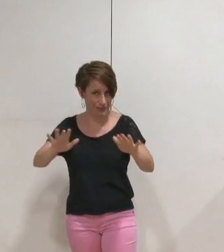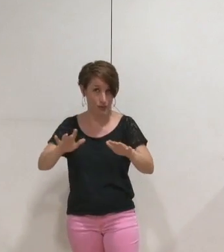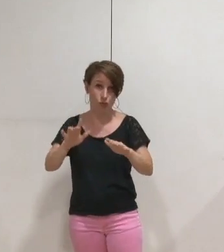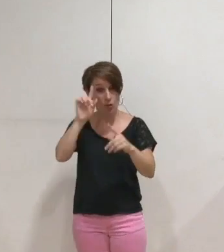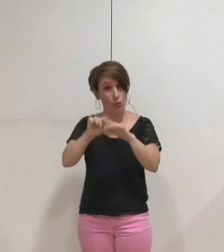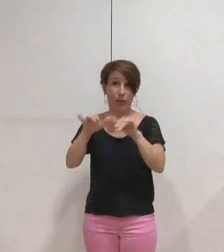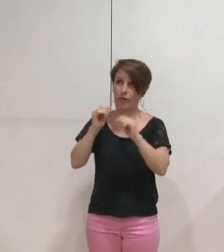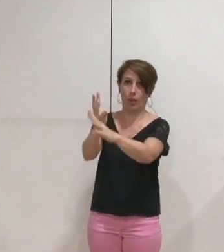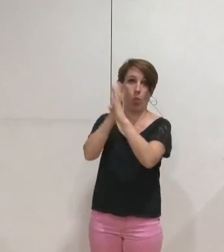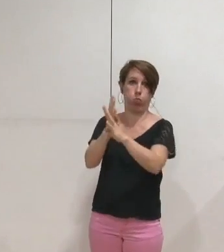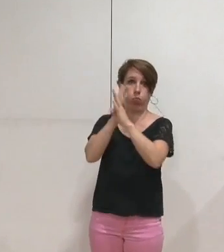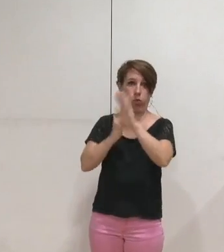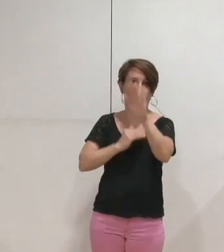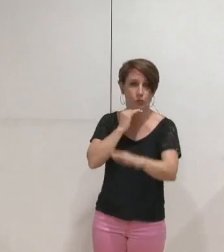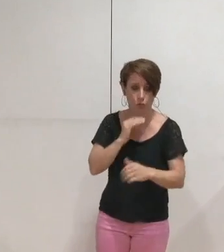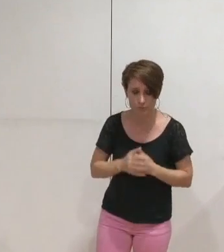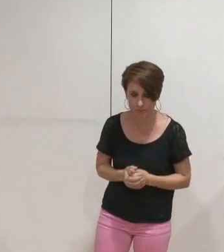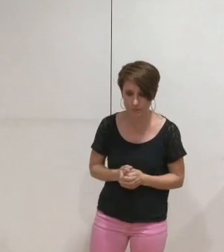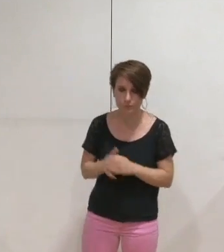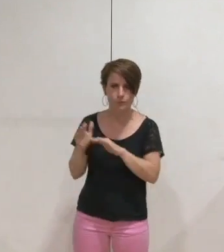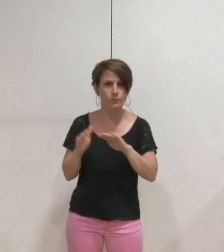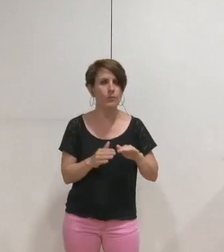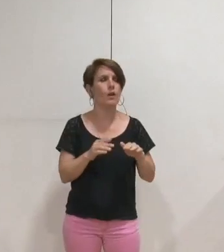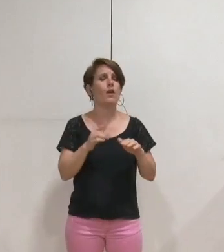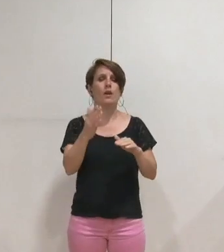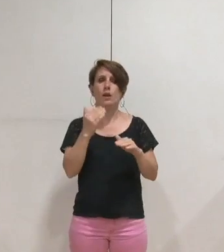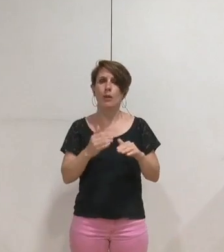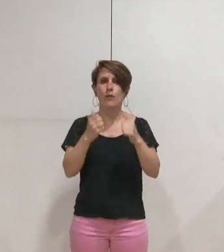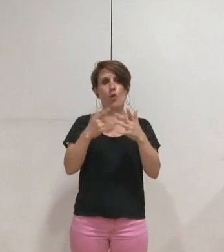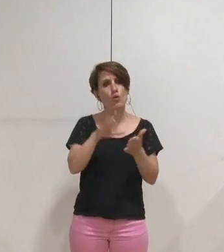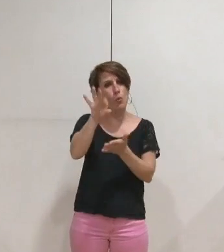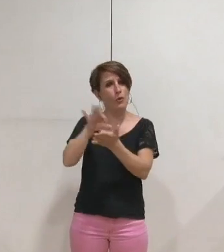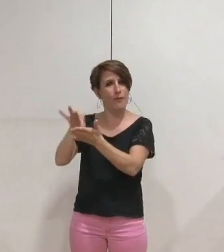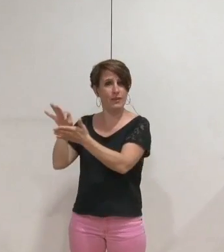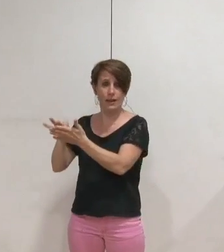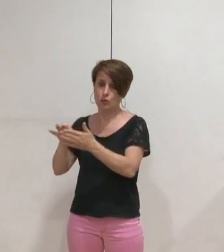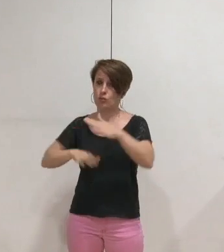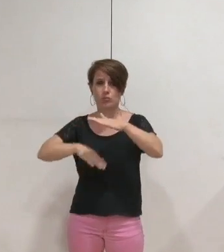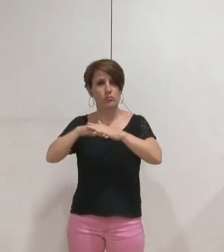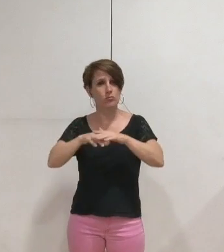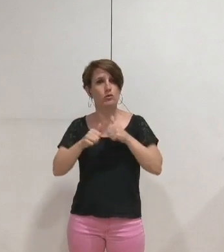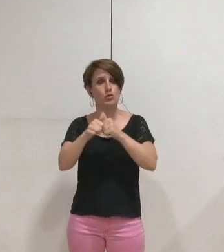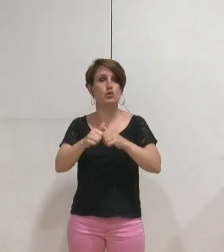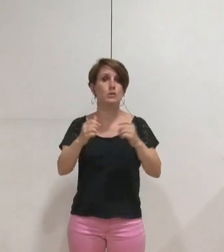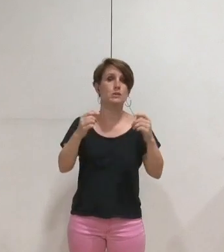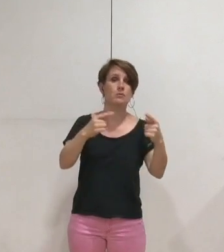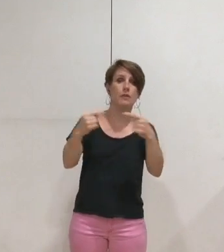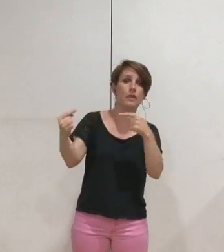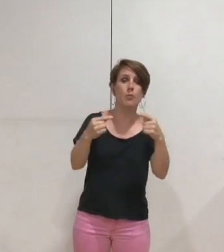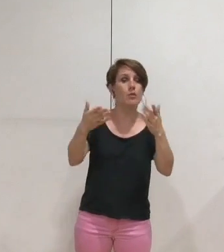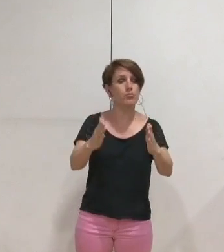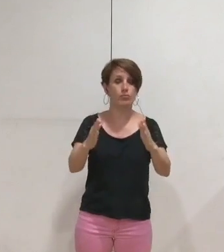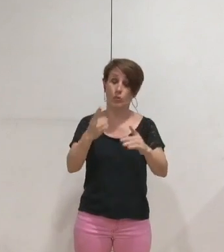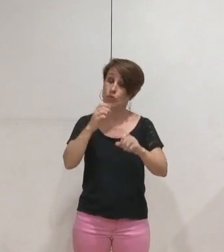paragraphe pour indiquer que le nombre d'invitations sera précisé dans les conventions de partenariat qui feront l'objet d'une délibération de façon à ce que les choses soient